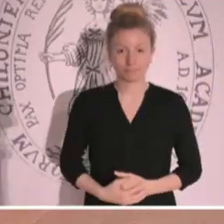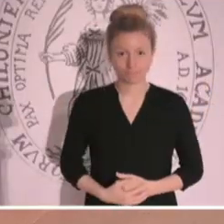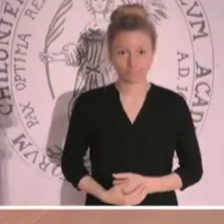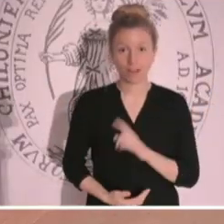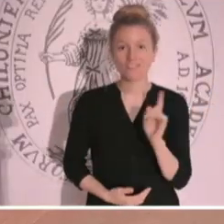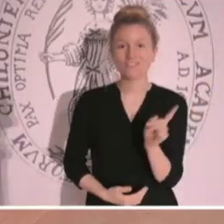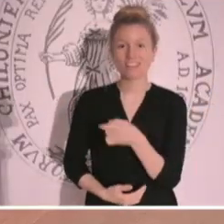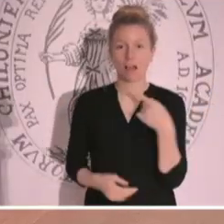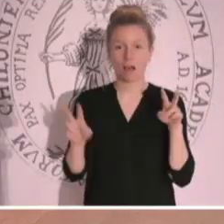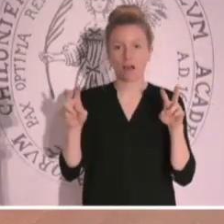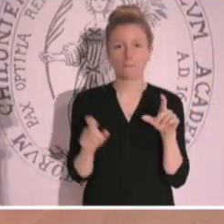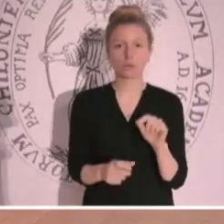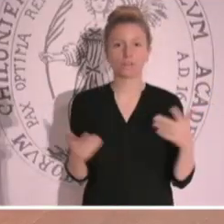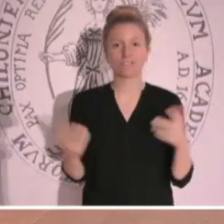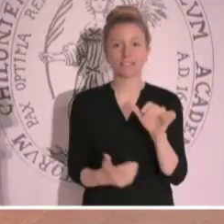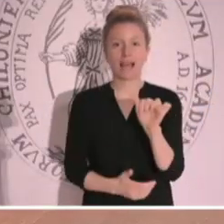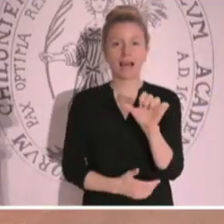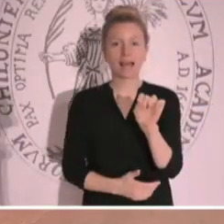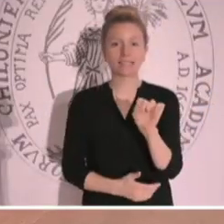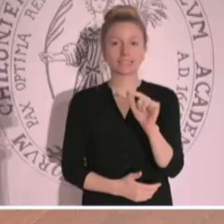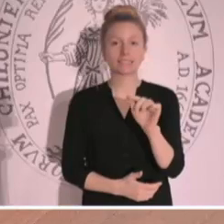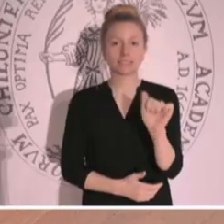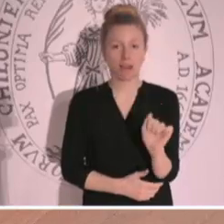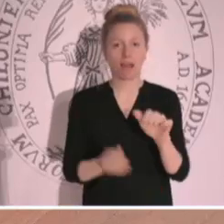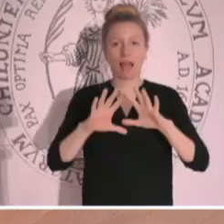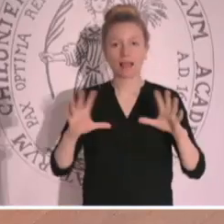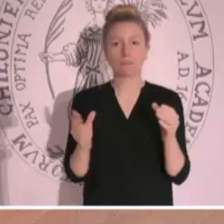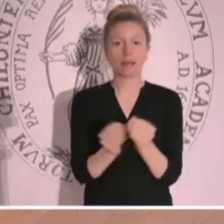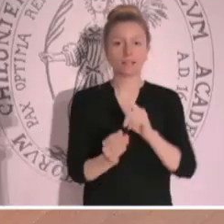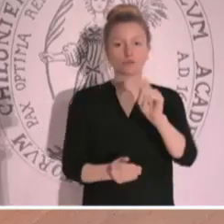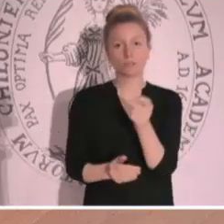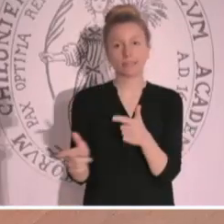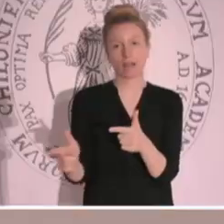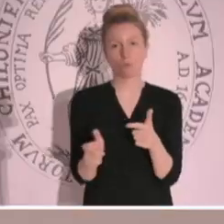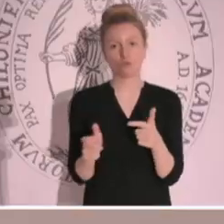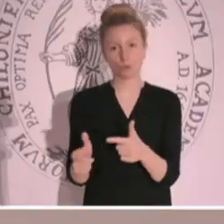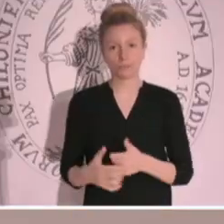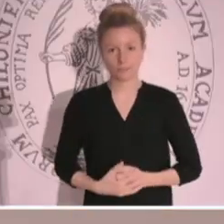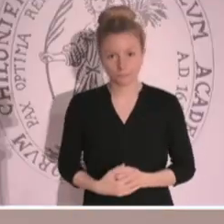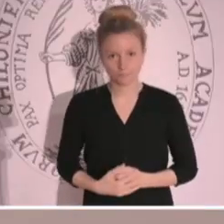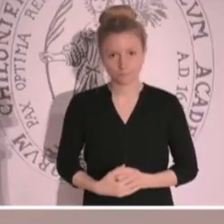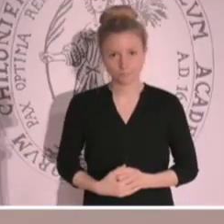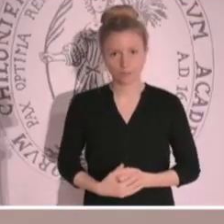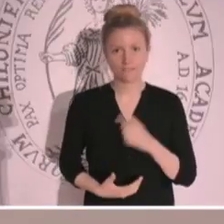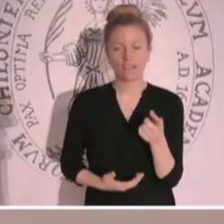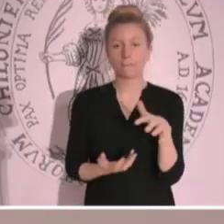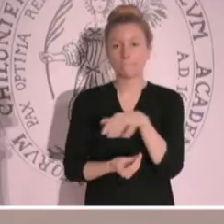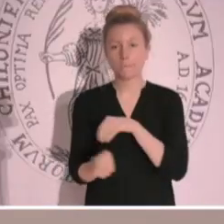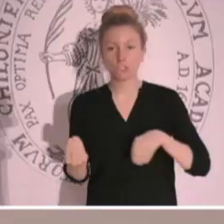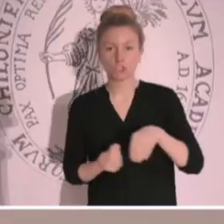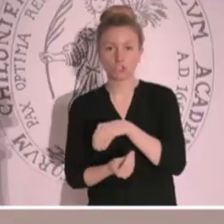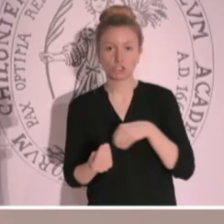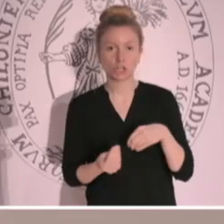40 Menschen. Ehrenamtliche, das sind meistens Studis, und Festangestellte, das ist eine Mischung aus Studis